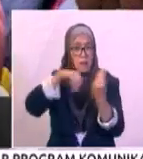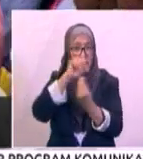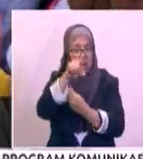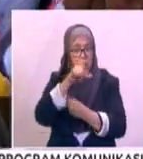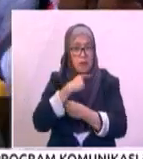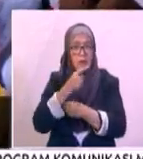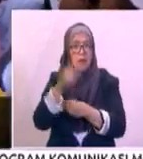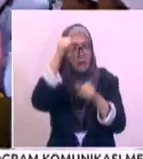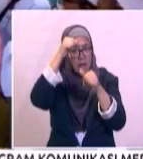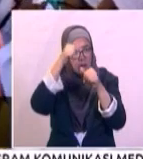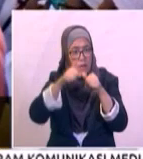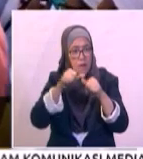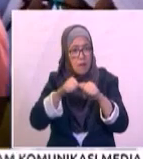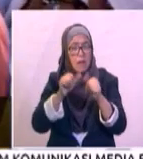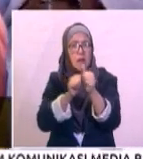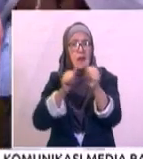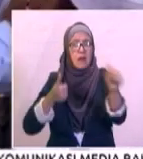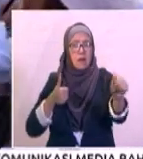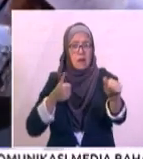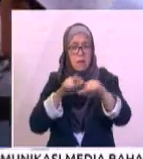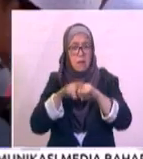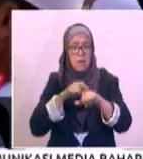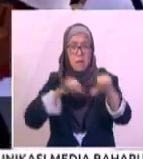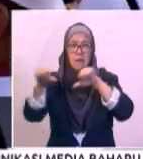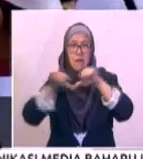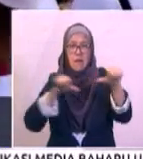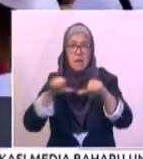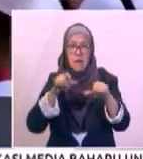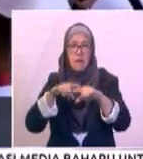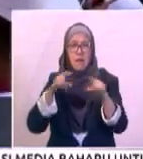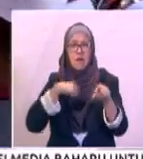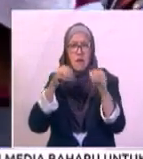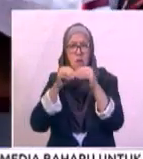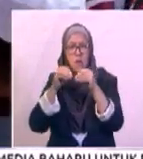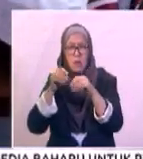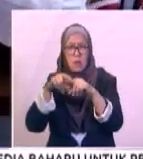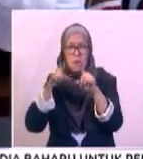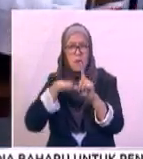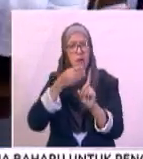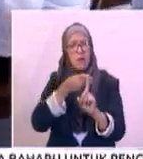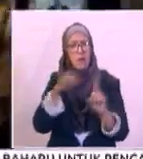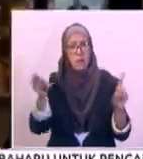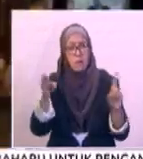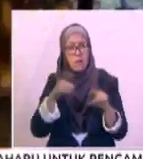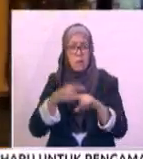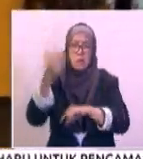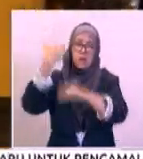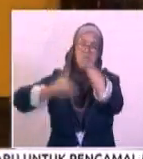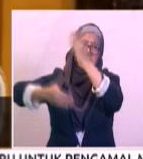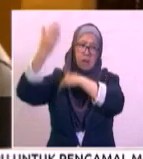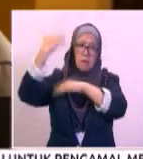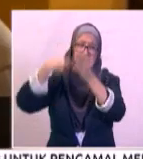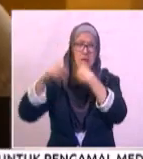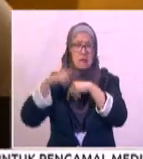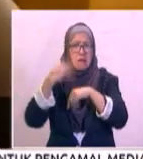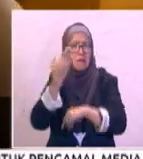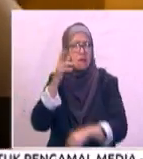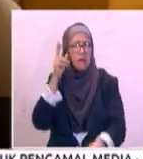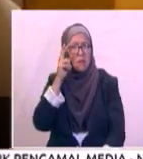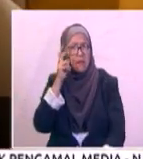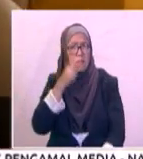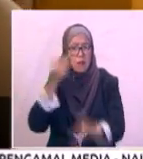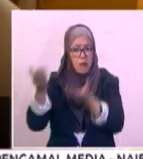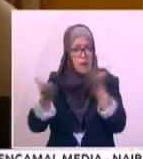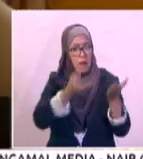yang bersifat khurafat. Perlu mereka biasa dengar membawa barangan-barangan ataupun batu-batu